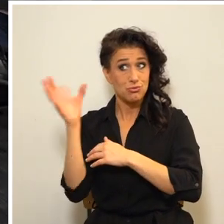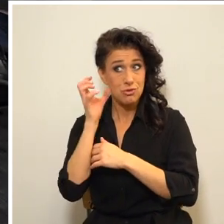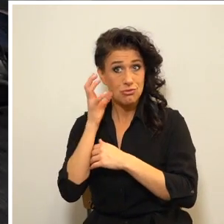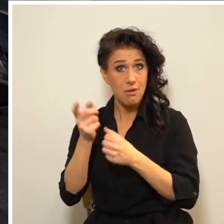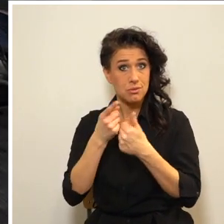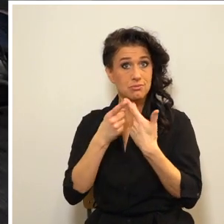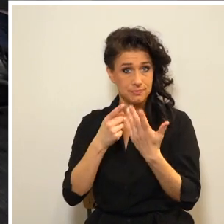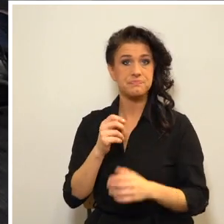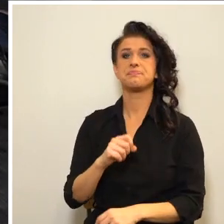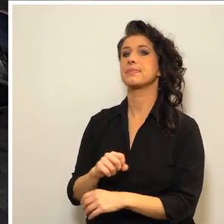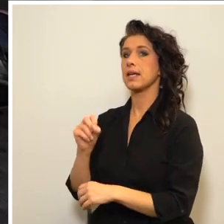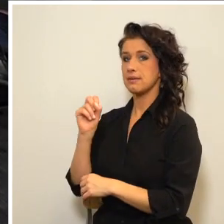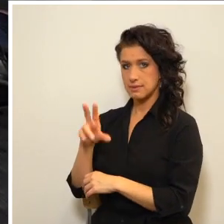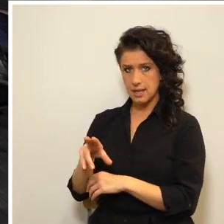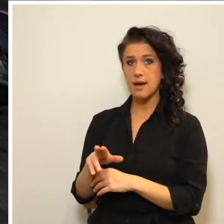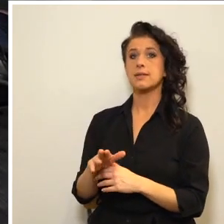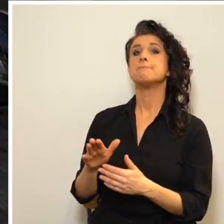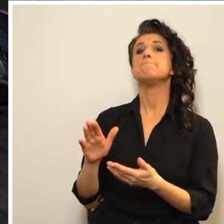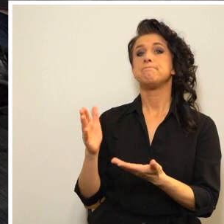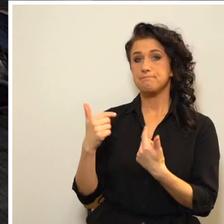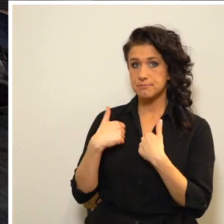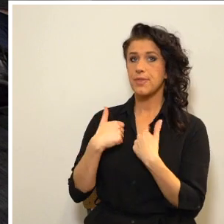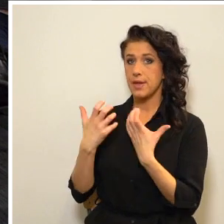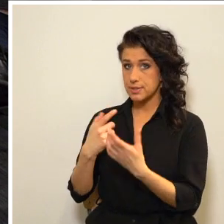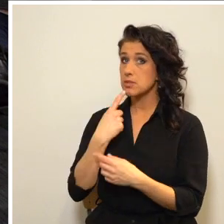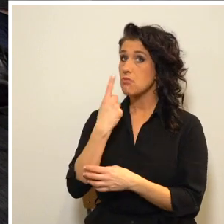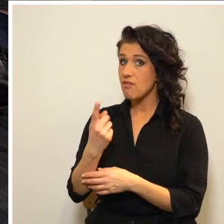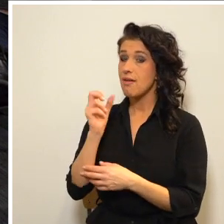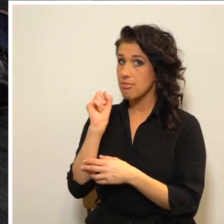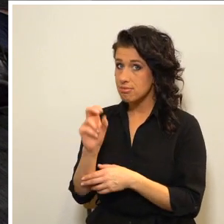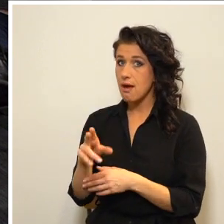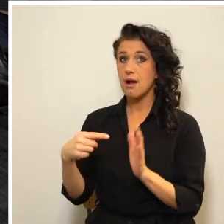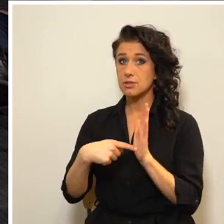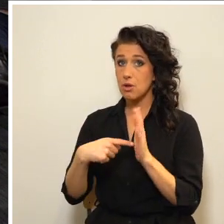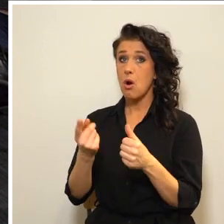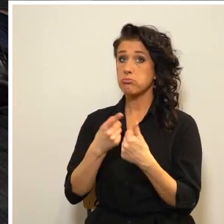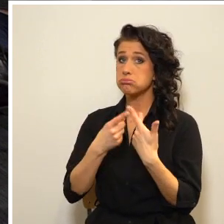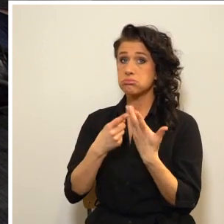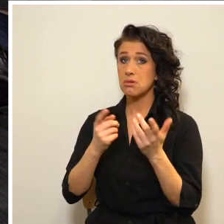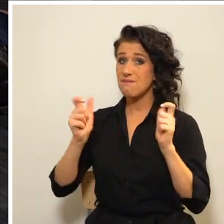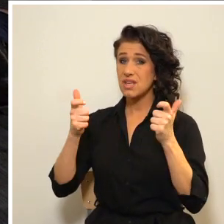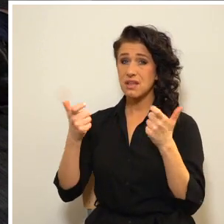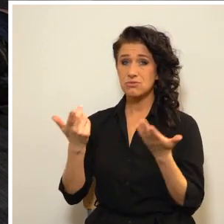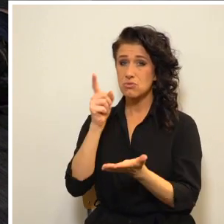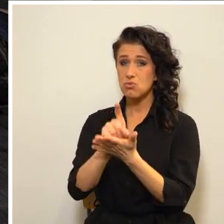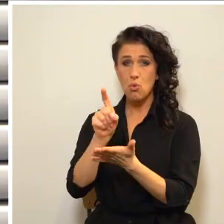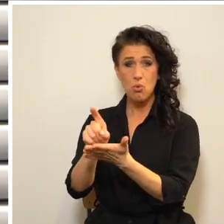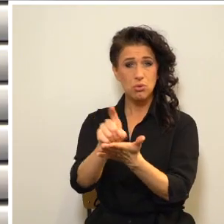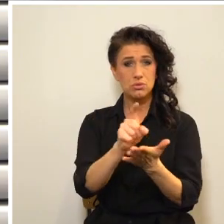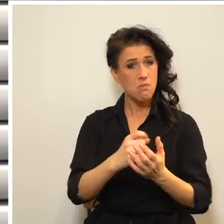prawda kto tak tutaj to są to są takie spektakularne sukcesy